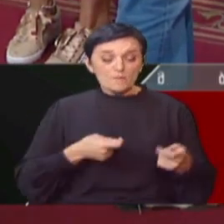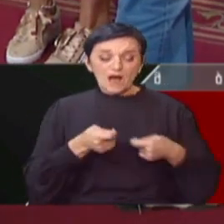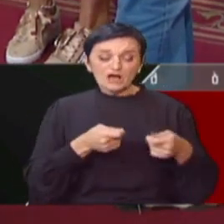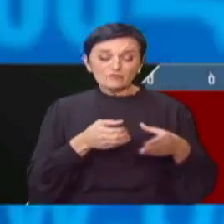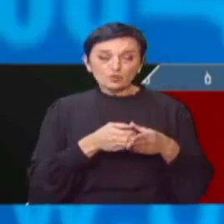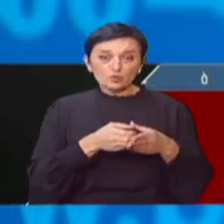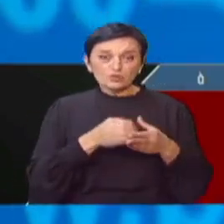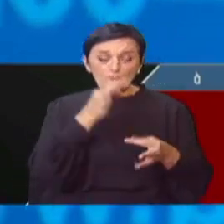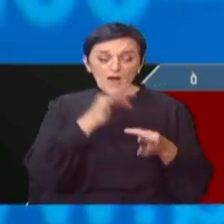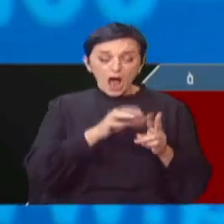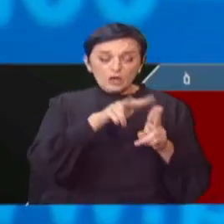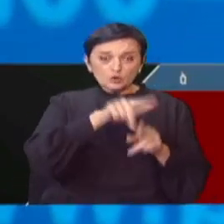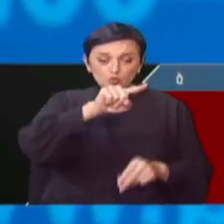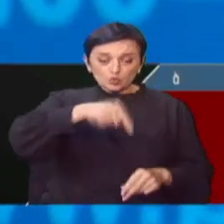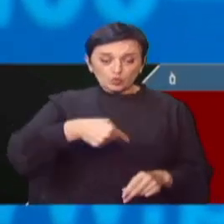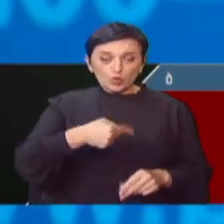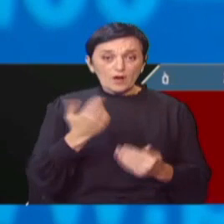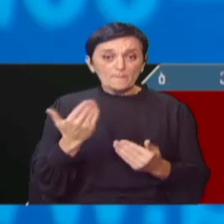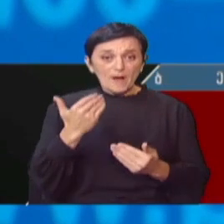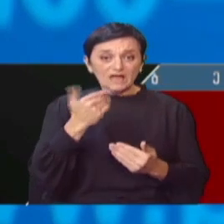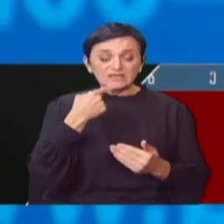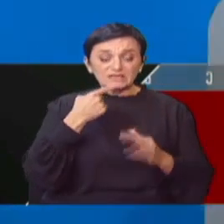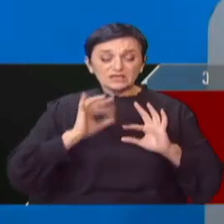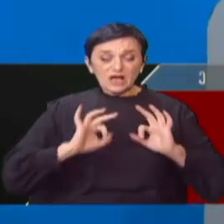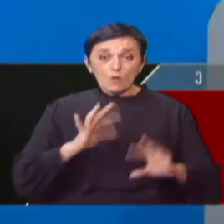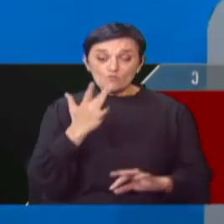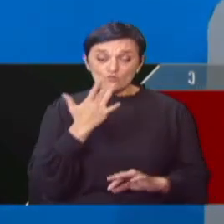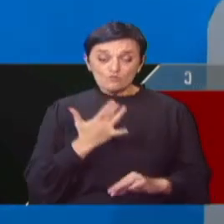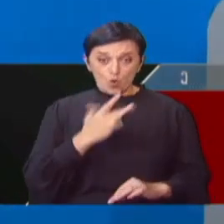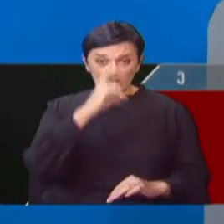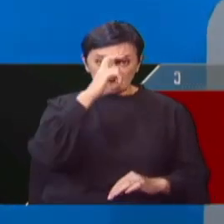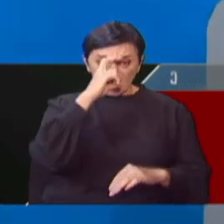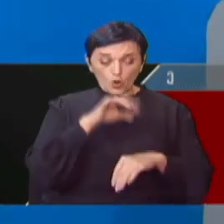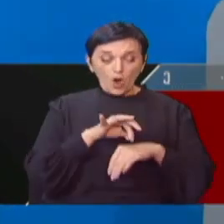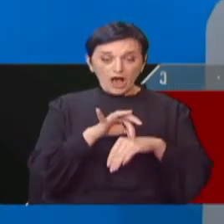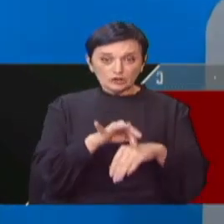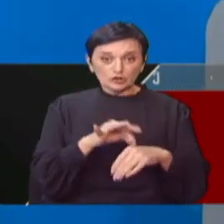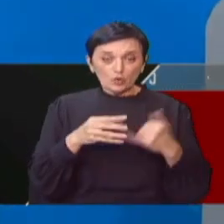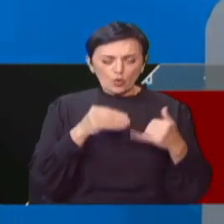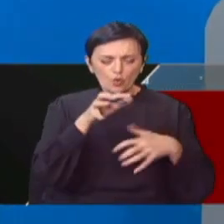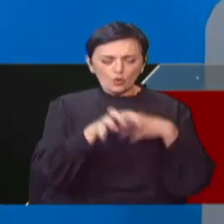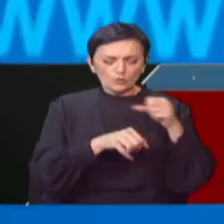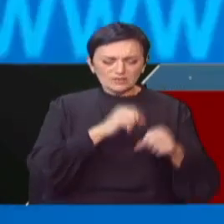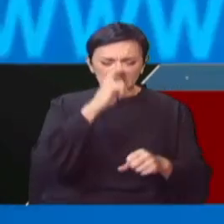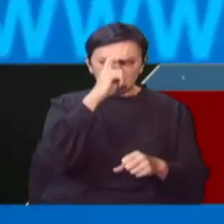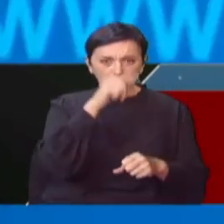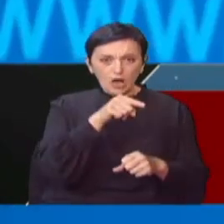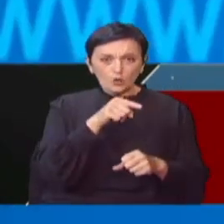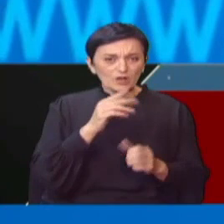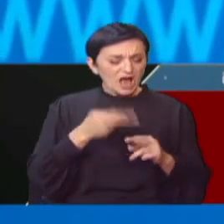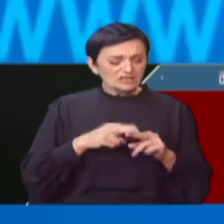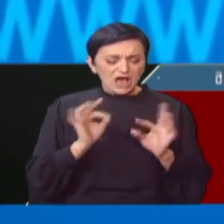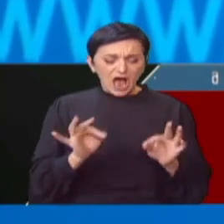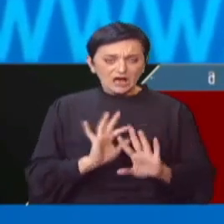გუნდს აკისრებს პასუხის მგებლობას. მათი განცხადებით ის პოლიტიკა, რასაც ხელისუფლება ატარებს, ოკუპანტ სახელმწიფოსთან